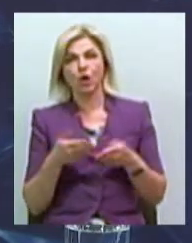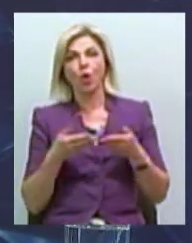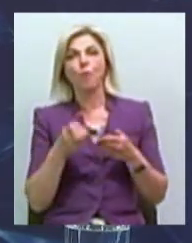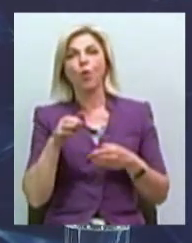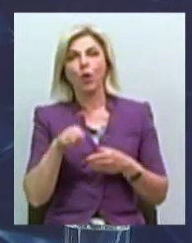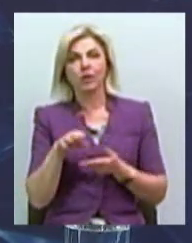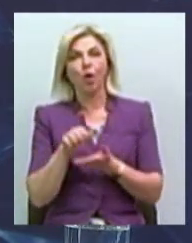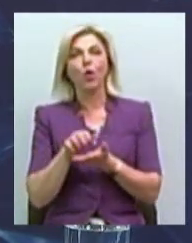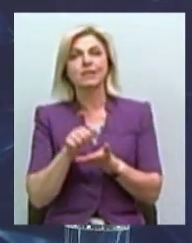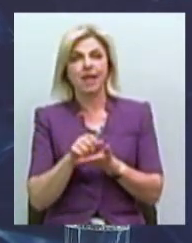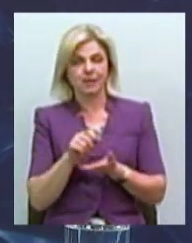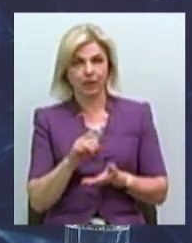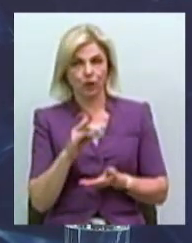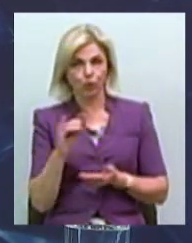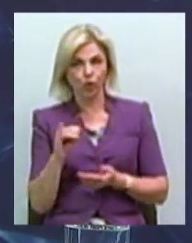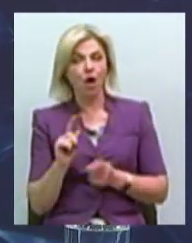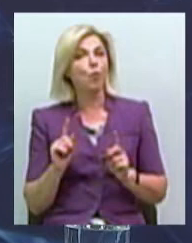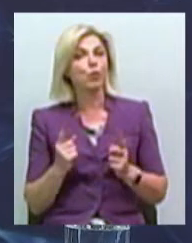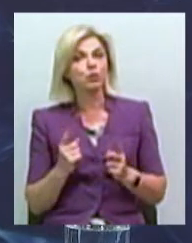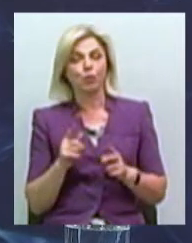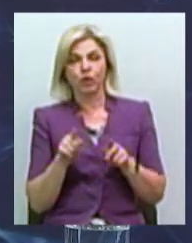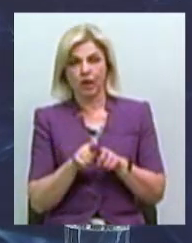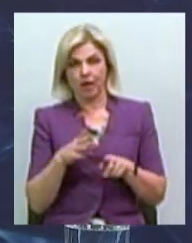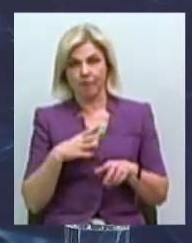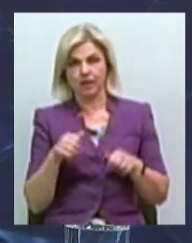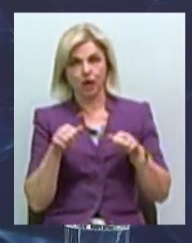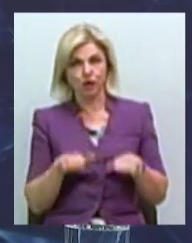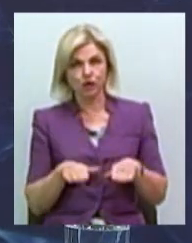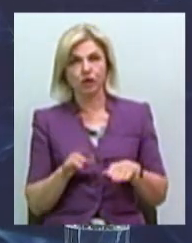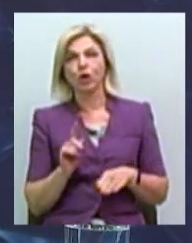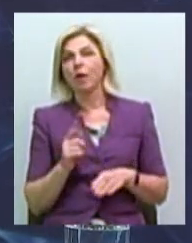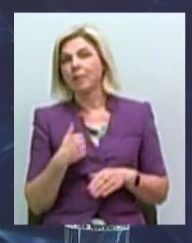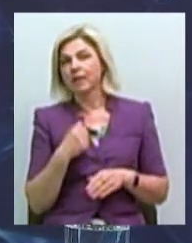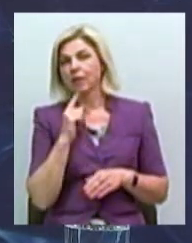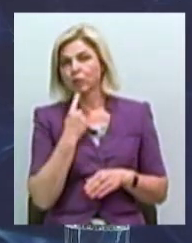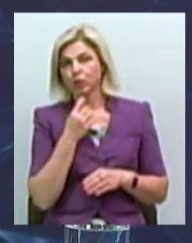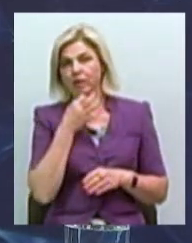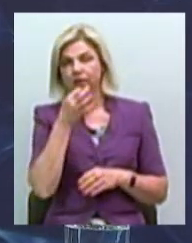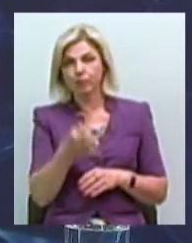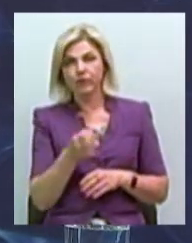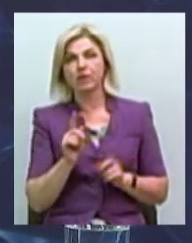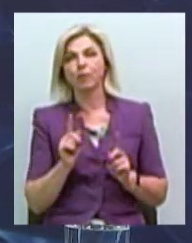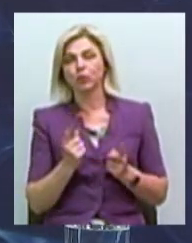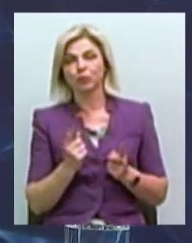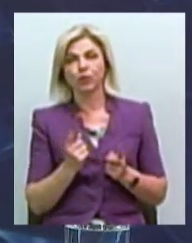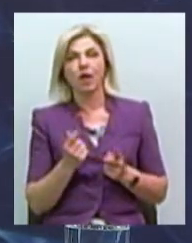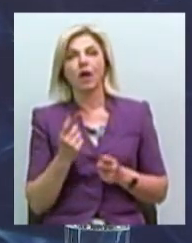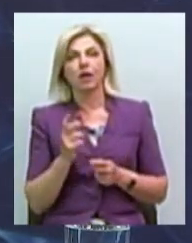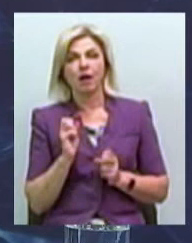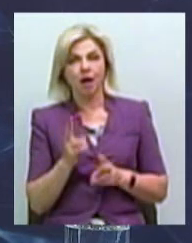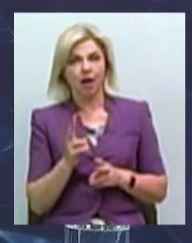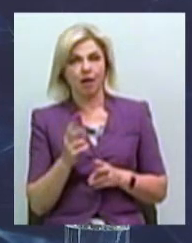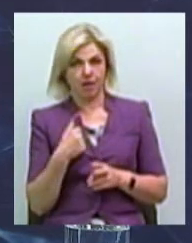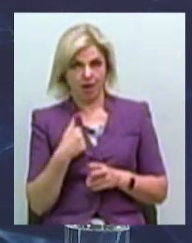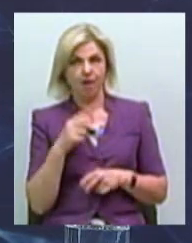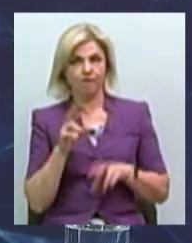концесію. Чому було прийнято таке рішення? Ну, мені важко відповісти, бо, як я